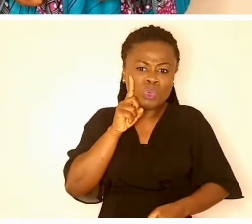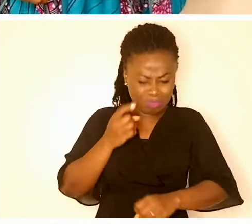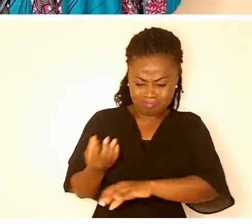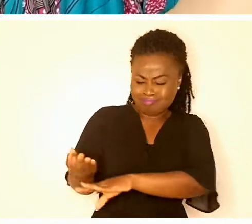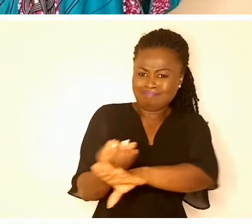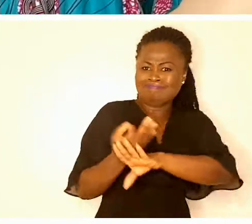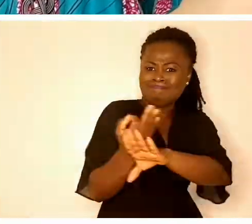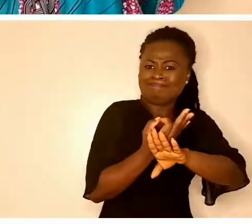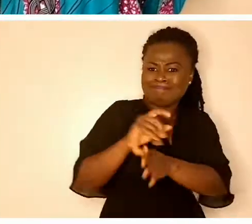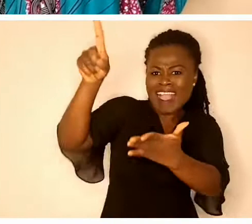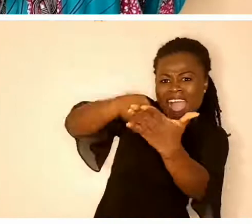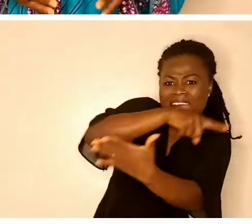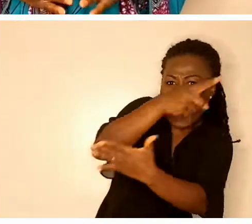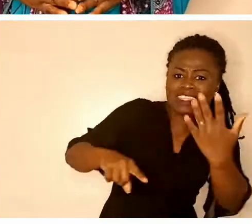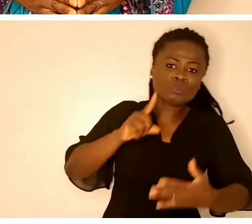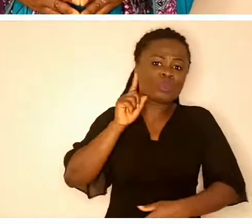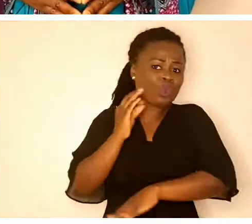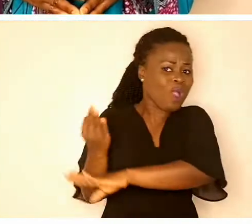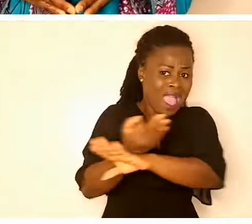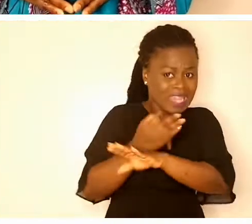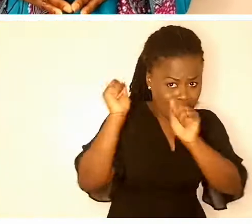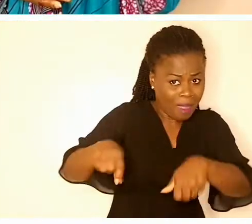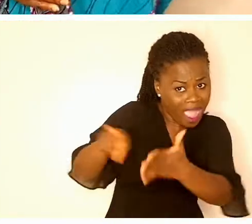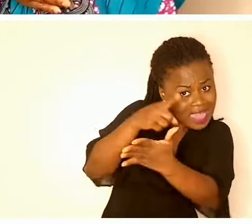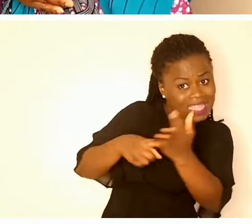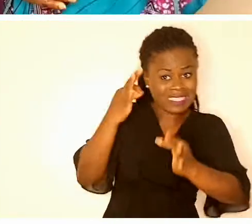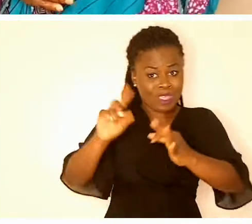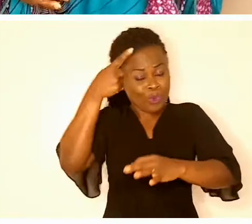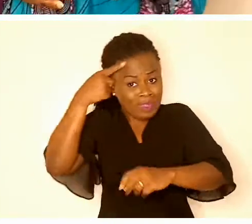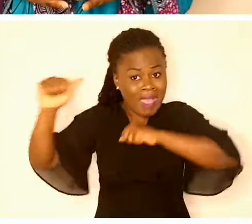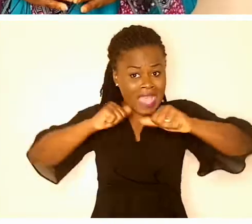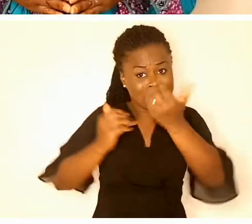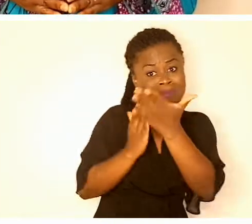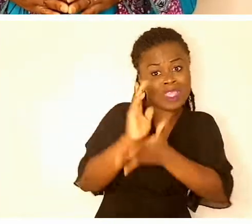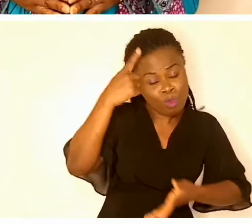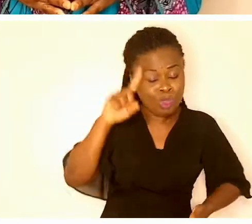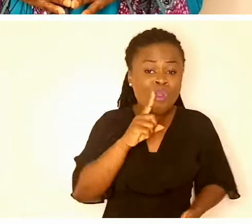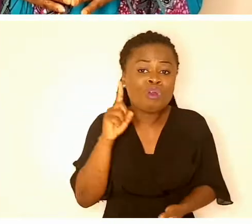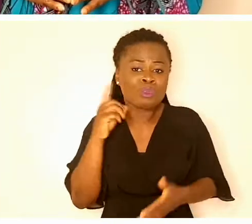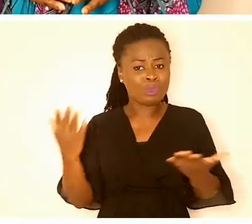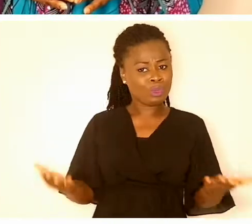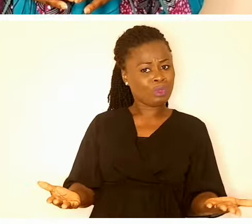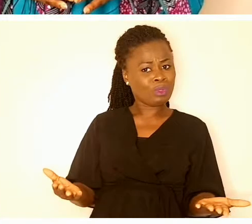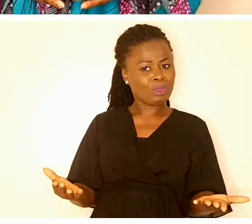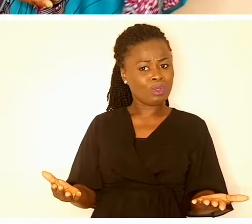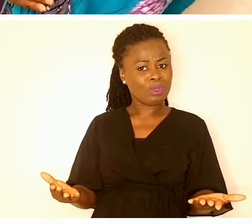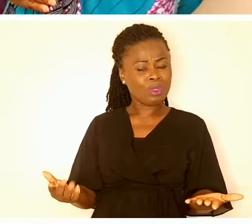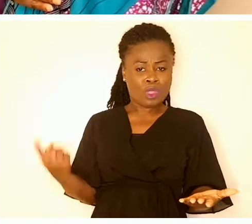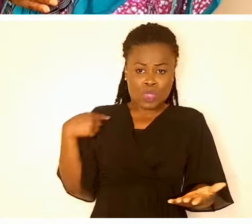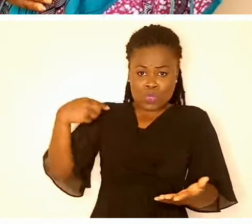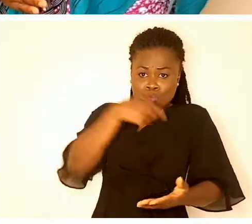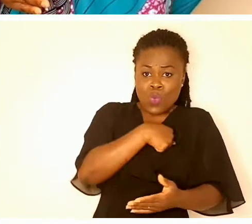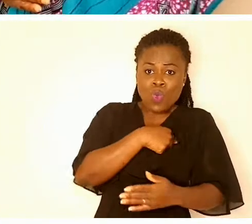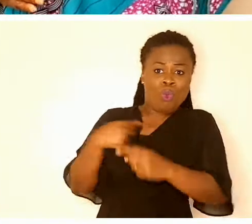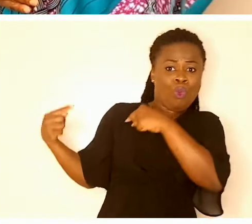Ça vous fait plaisir d'avoir des sourds mendiants? Non. Et ça, c'est contre cela que nous luttons. Notre combat, c'est pour